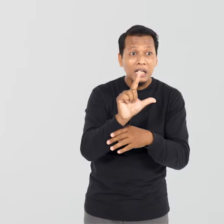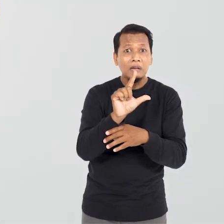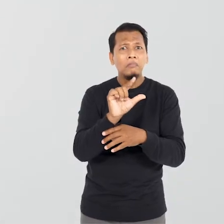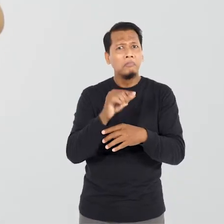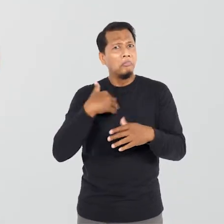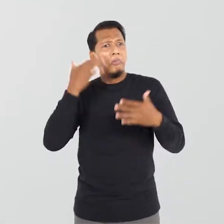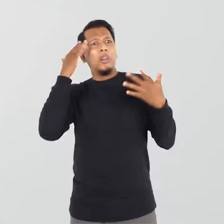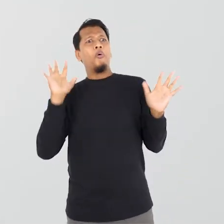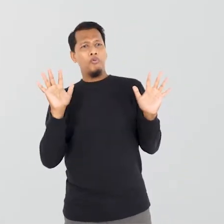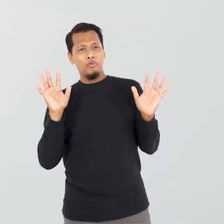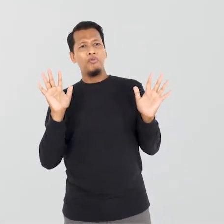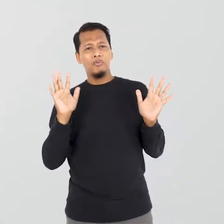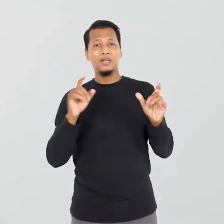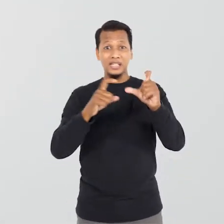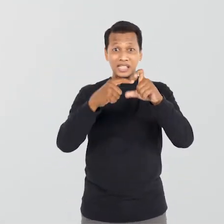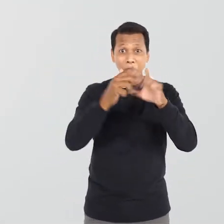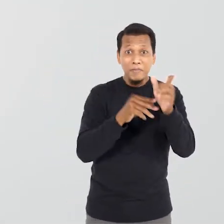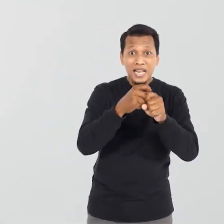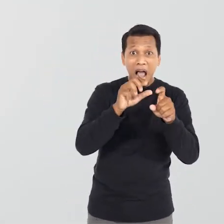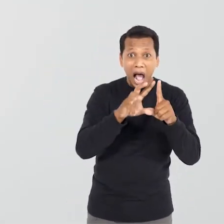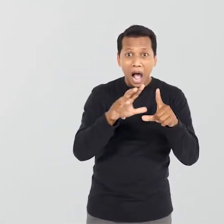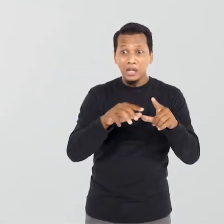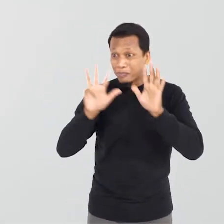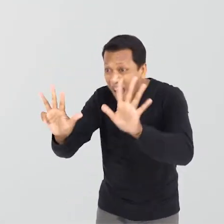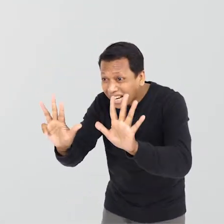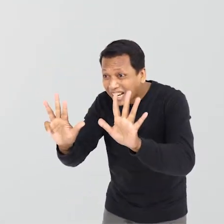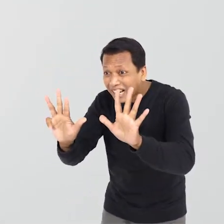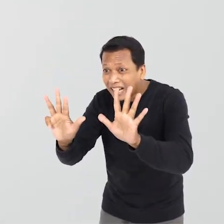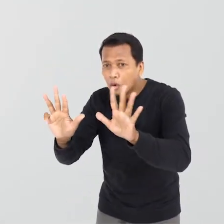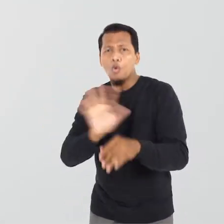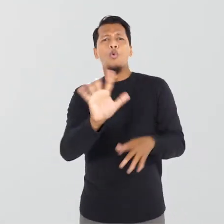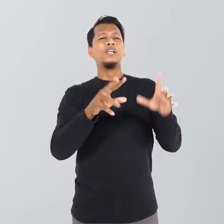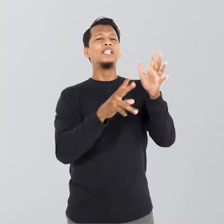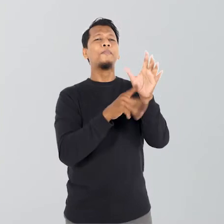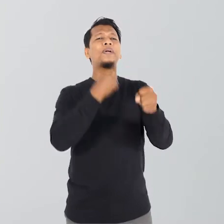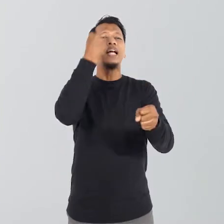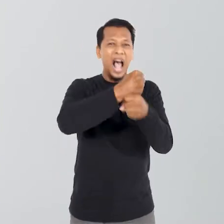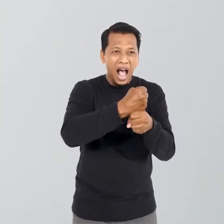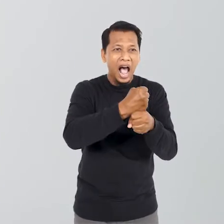tahu. Taman Nasional Sembilan. Sembilan. Sembilan. Sembilan, nope.